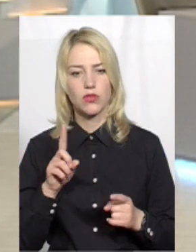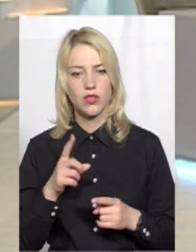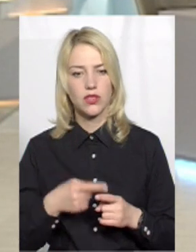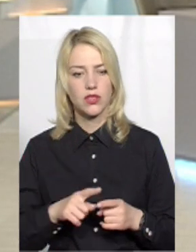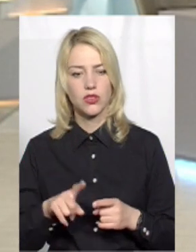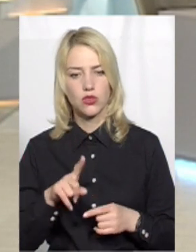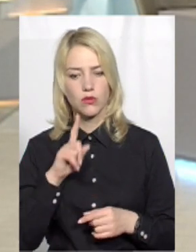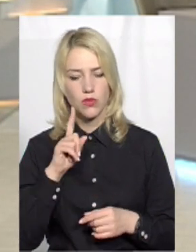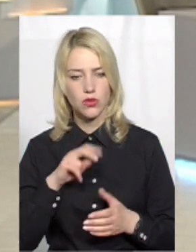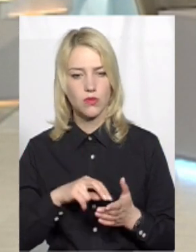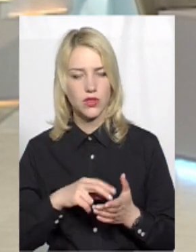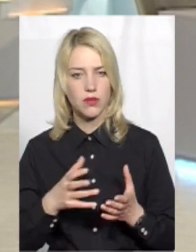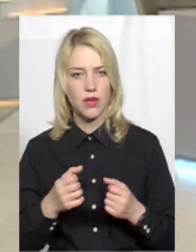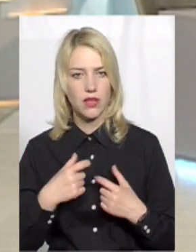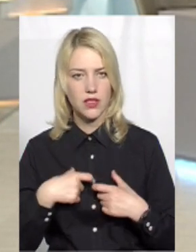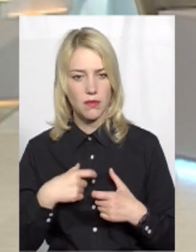молодь боїться брати на себе